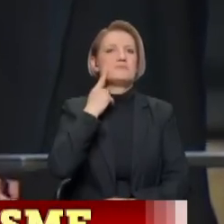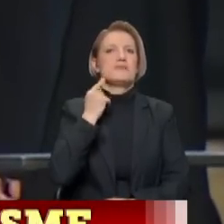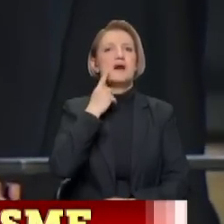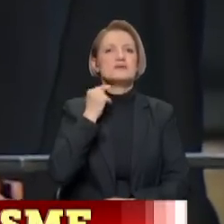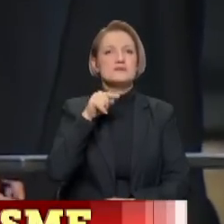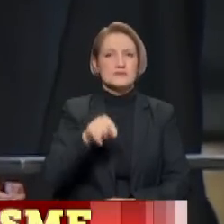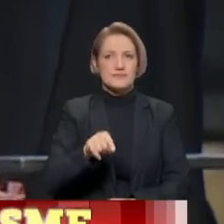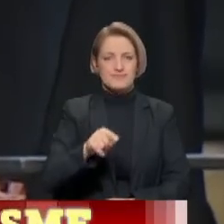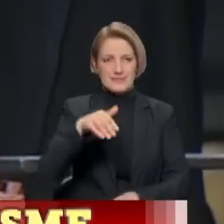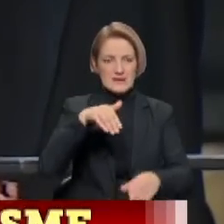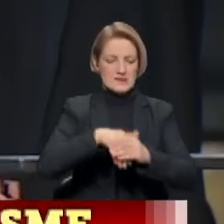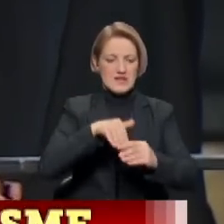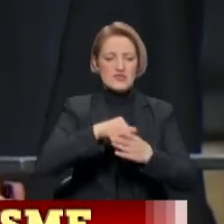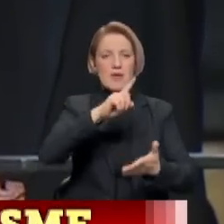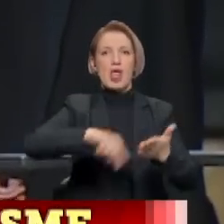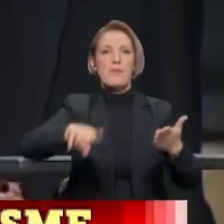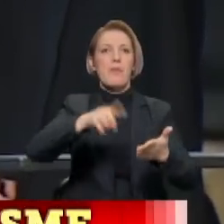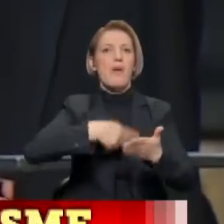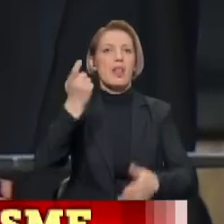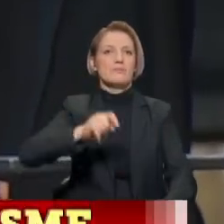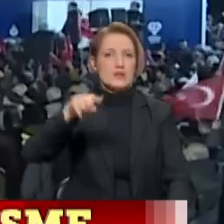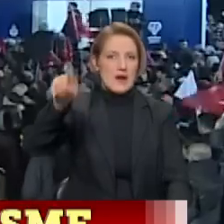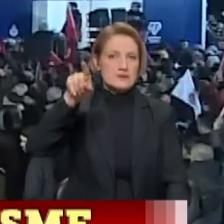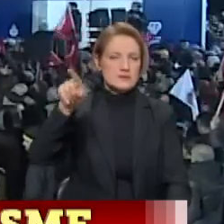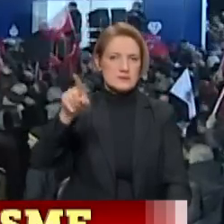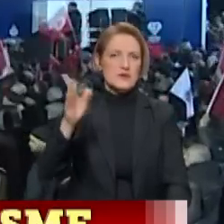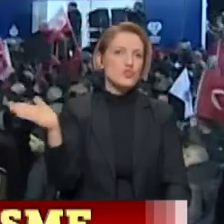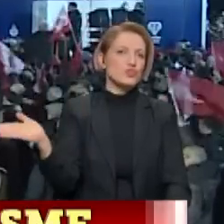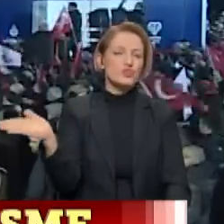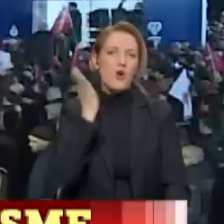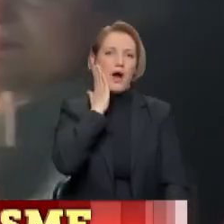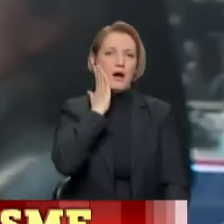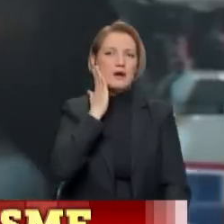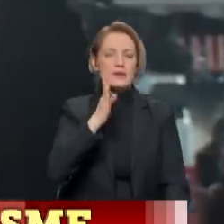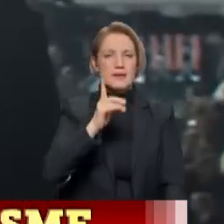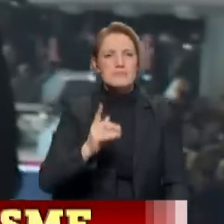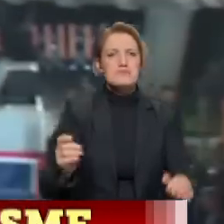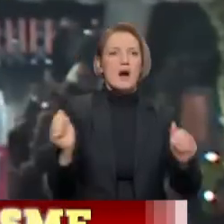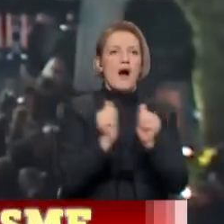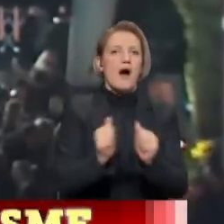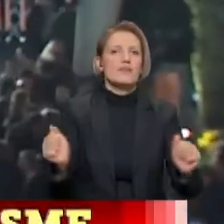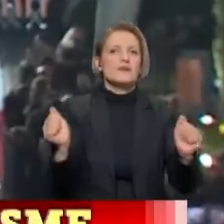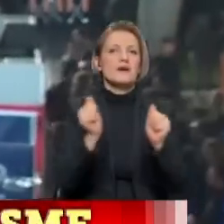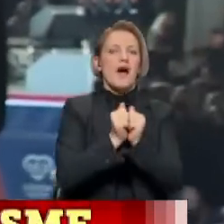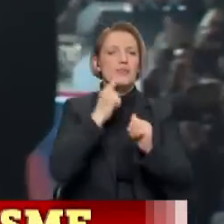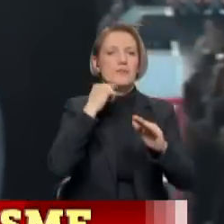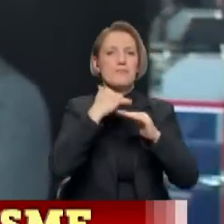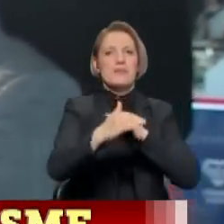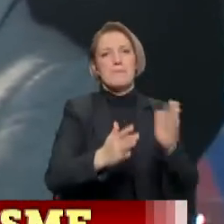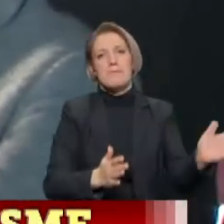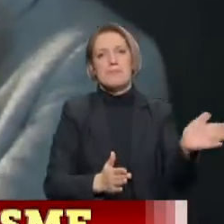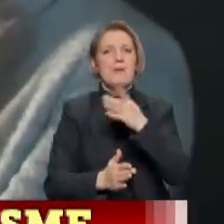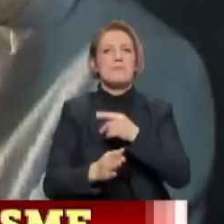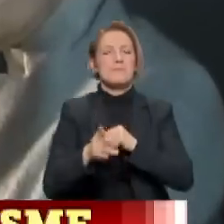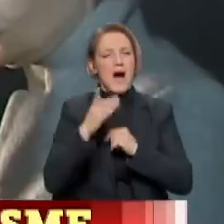6 Mayıs'ta seçimi iptal ettiler. Tokadı misli misli attınız.